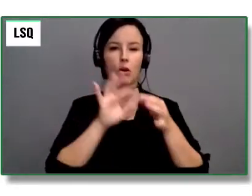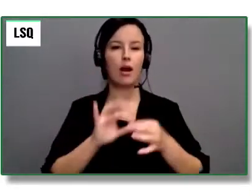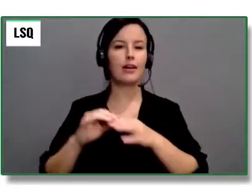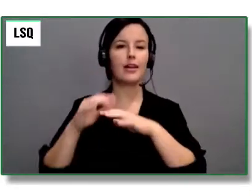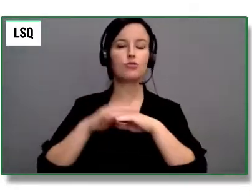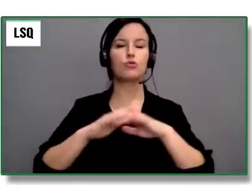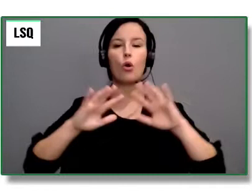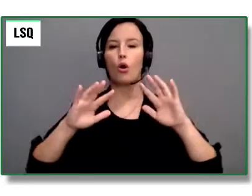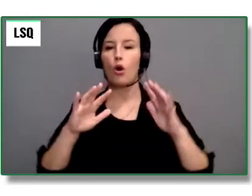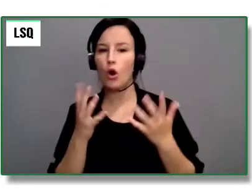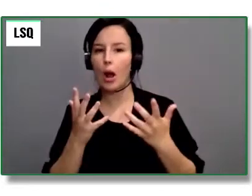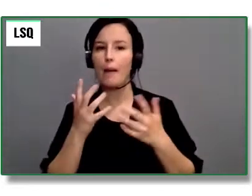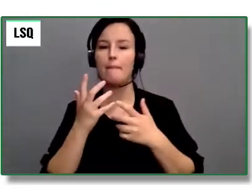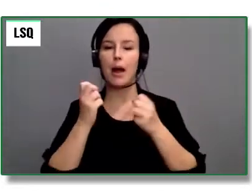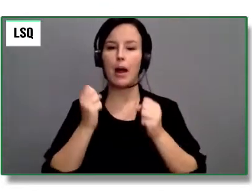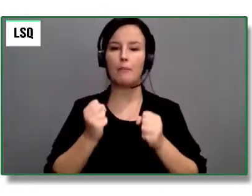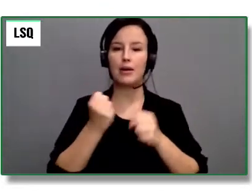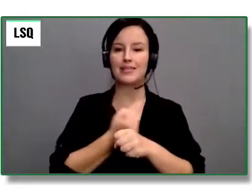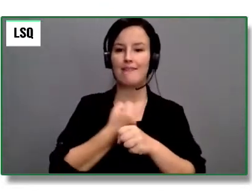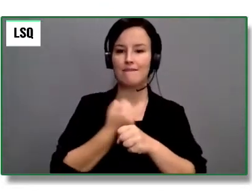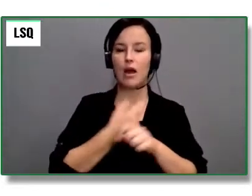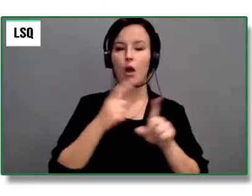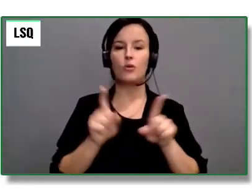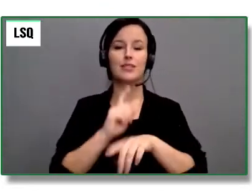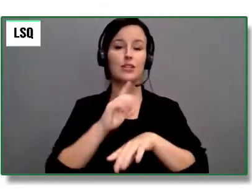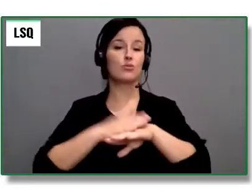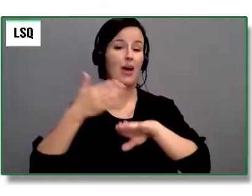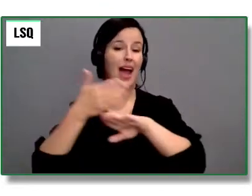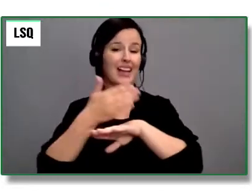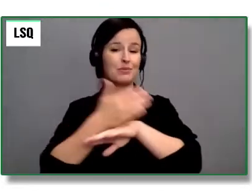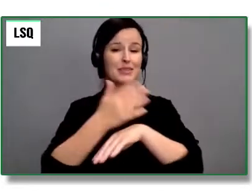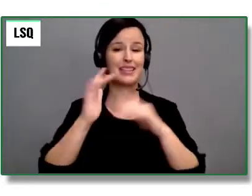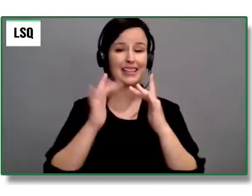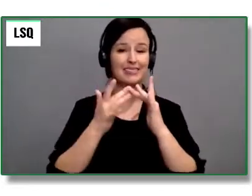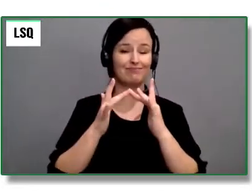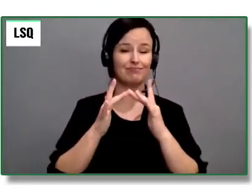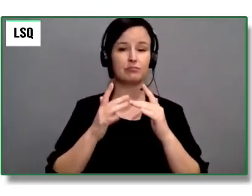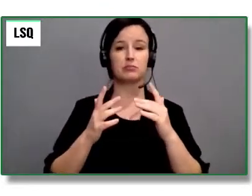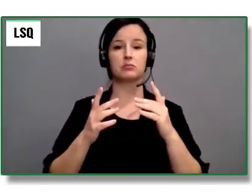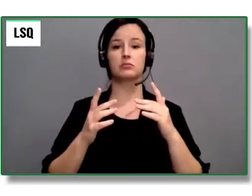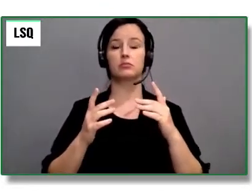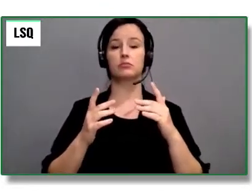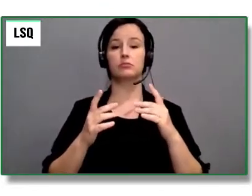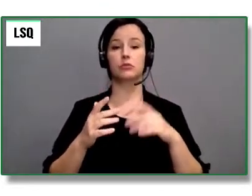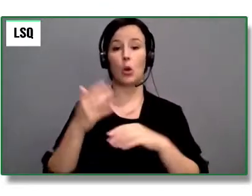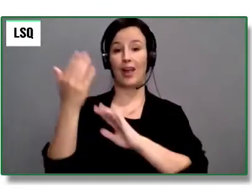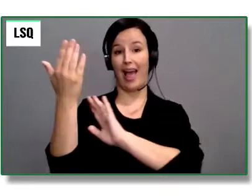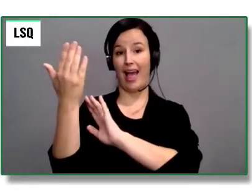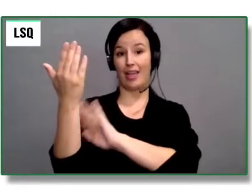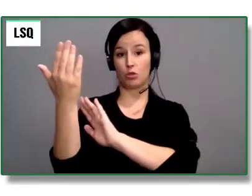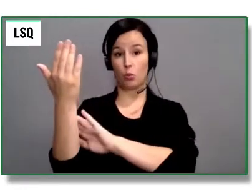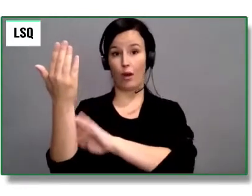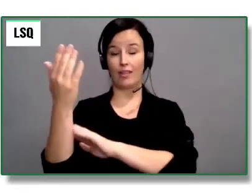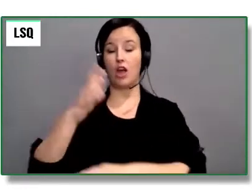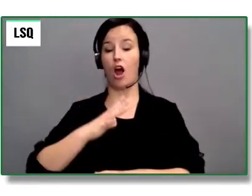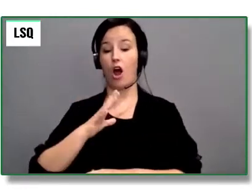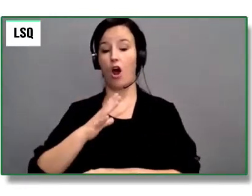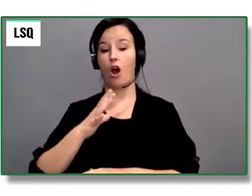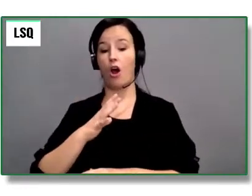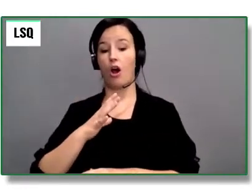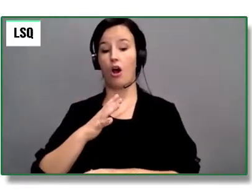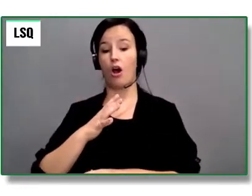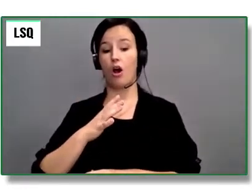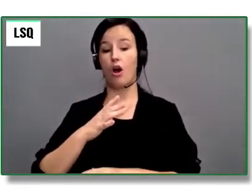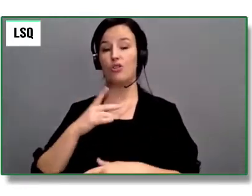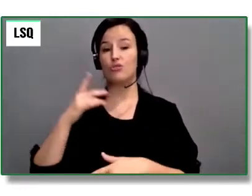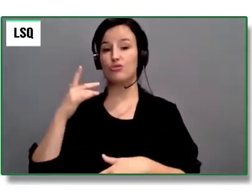cadres dont je parle et sur l'accessibilité virtuelle. Donc, à droite, il y a la justice, la question